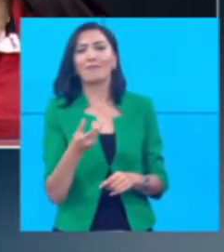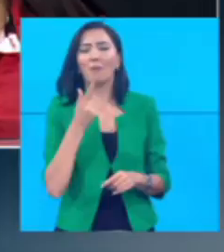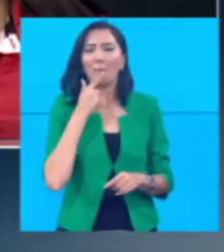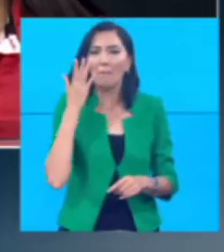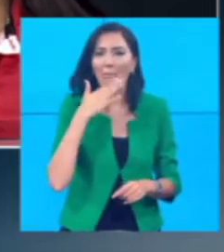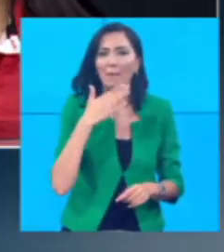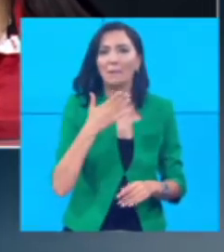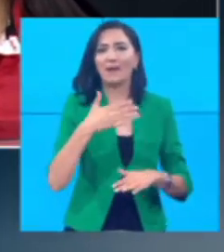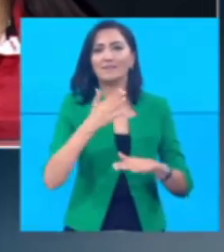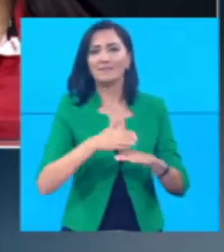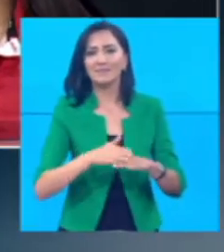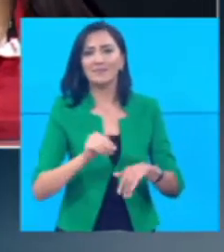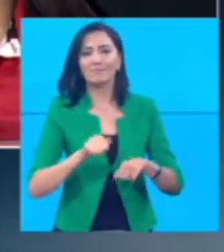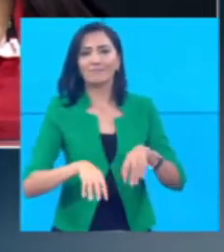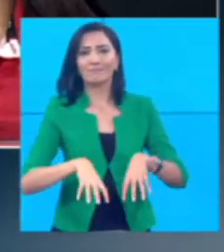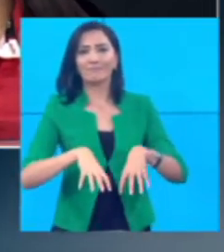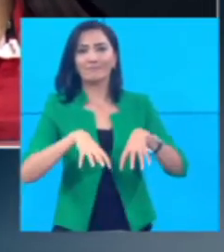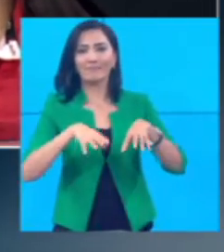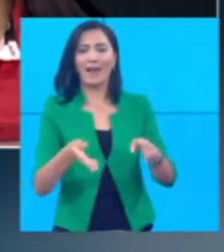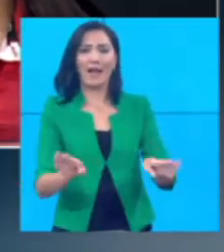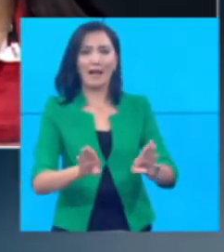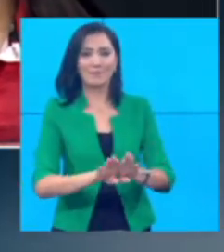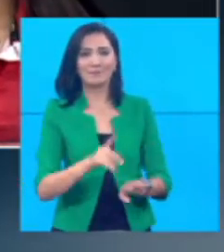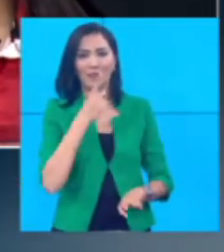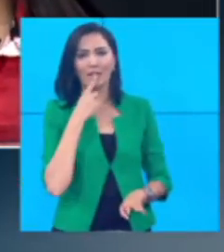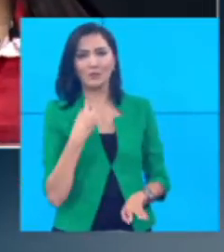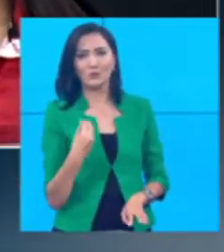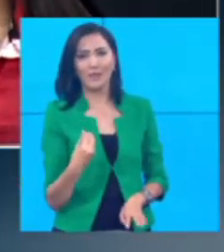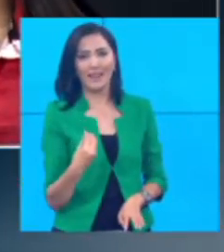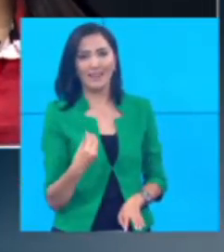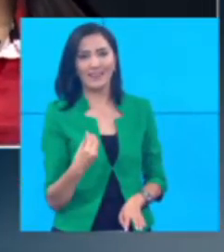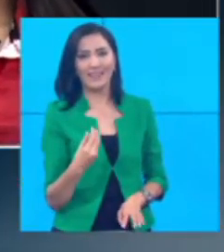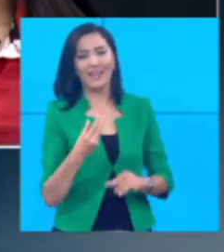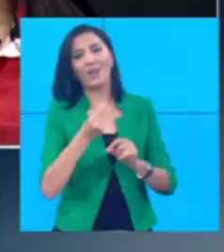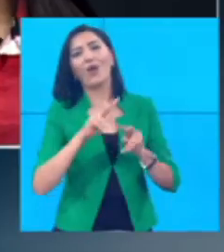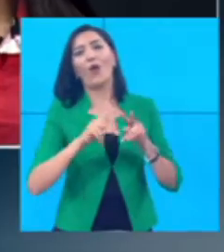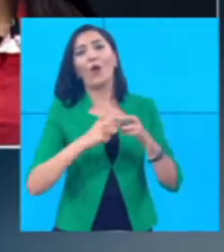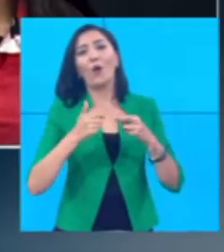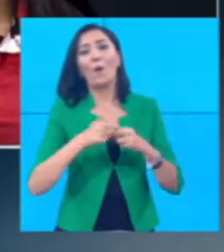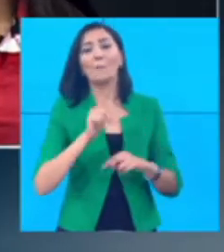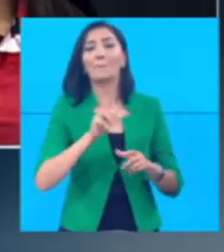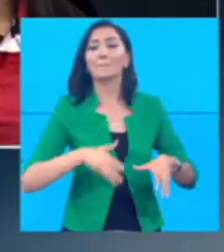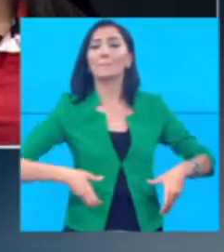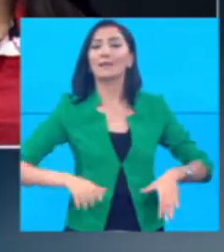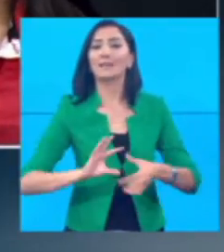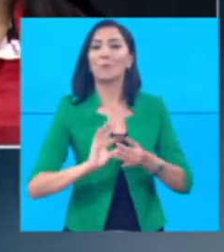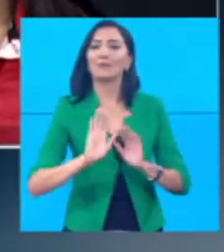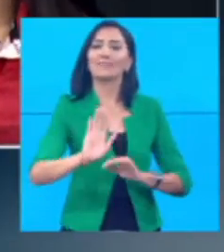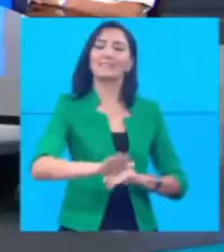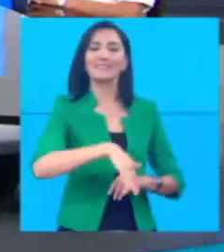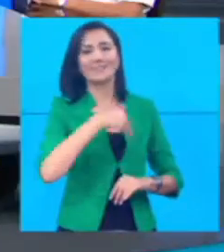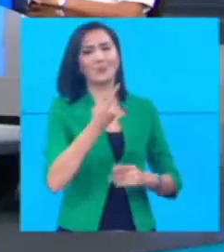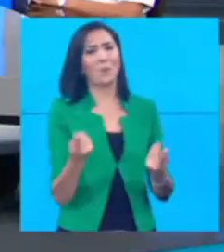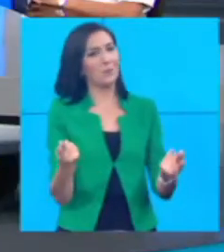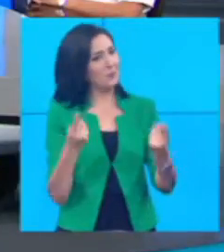baharat yapılıyor. Sonra mayalı hamurun içine kapatılıyor. Güzel mi tadı? Evet. Tamam Ömer, o zaman paralimpik oyunları sonrasında